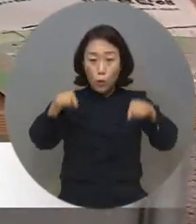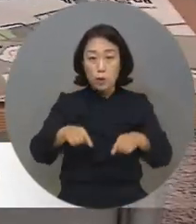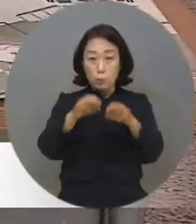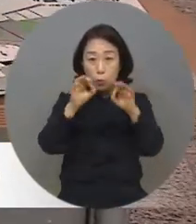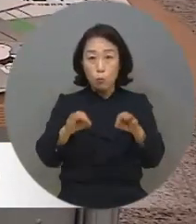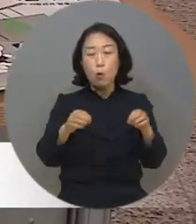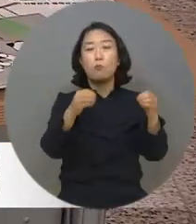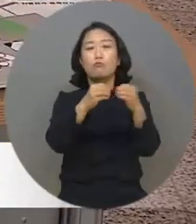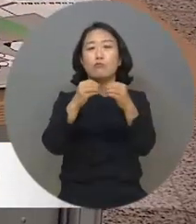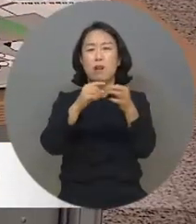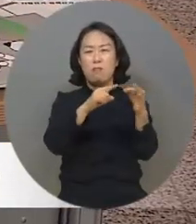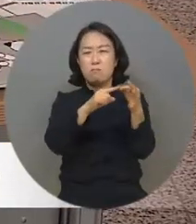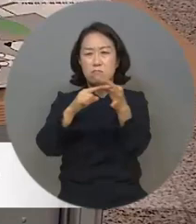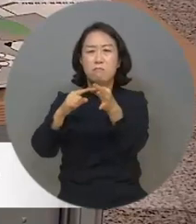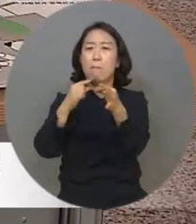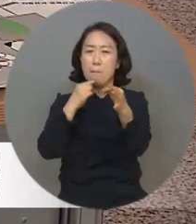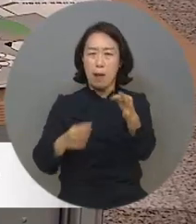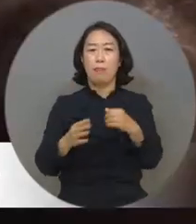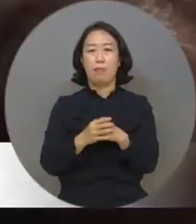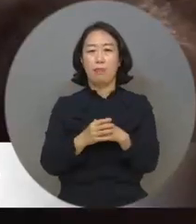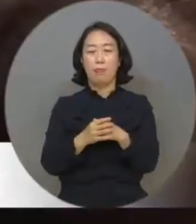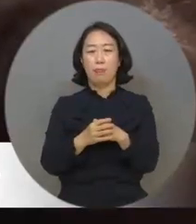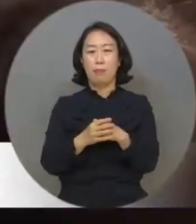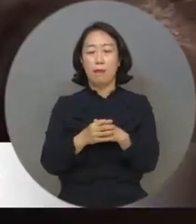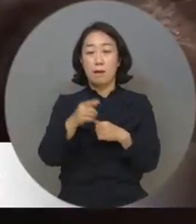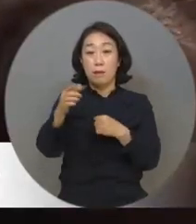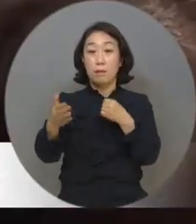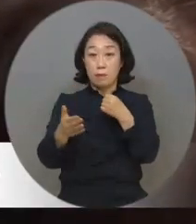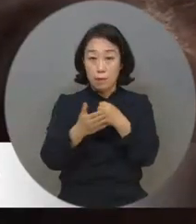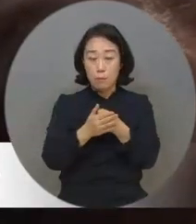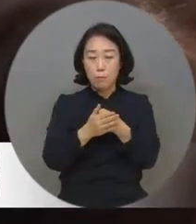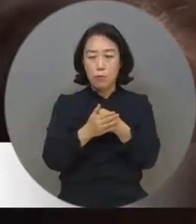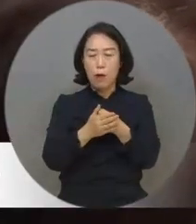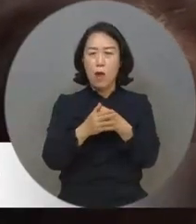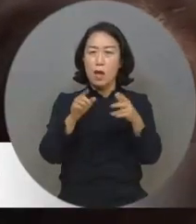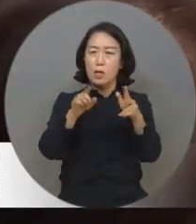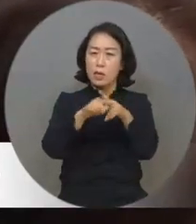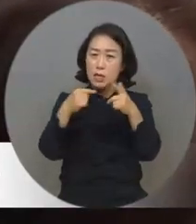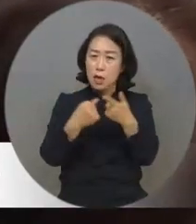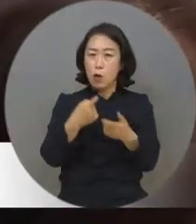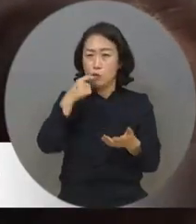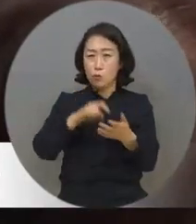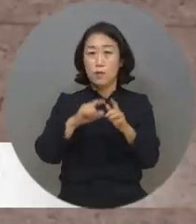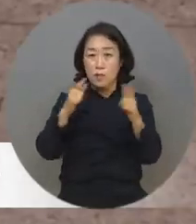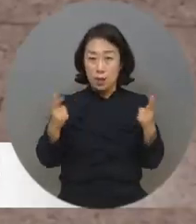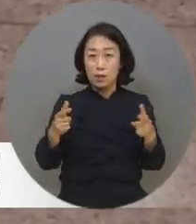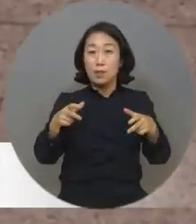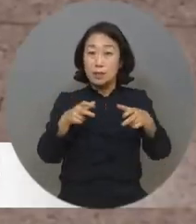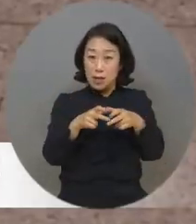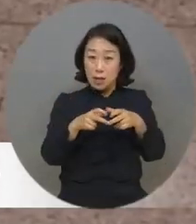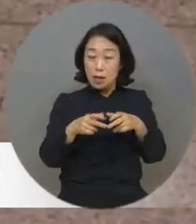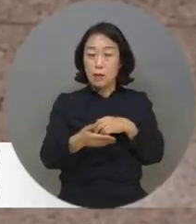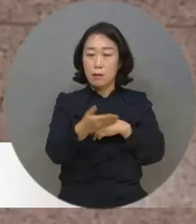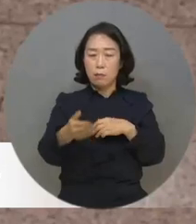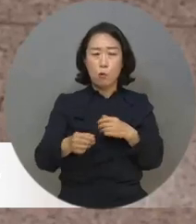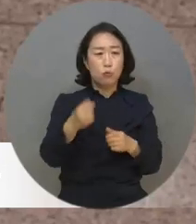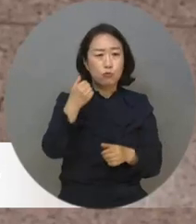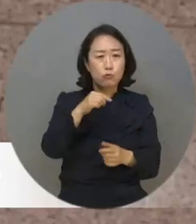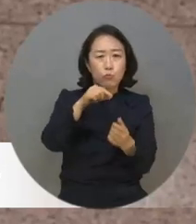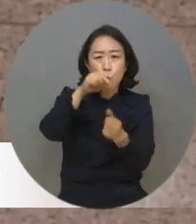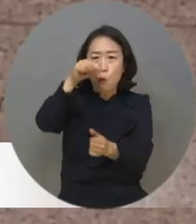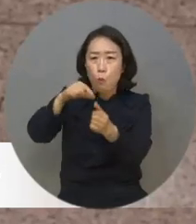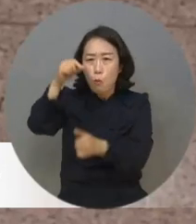단순히 글로만 채워져 있는 상황입니다. 이로 인해 언어 이해가 원활하지 못한 당사자는 원하는 후보를 뽑기